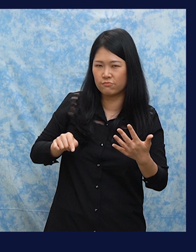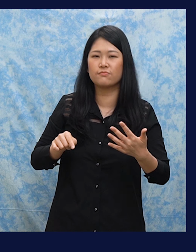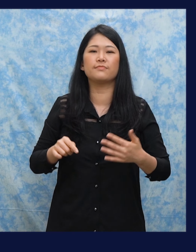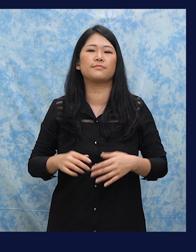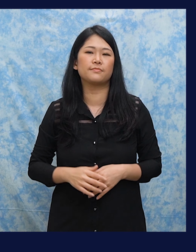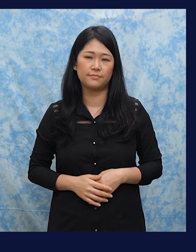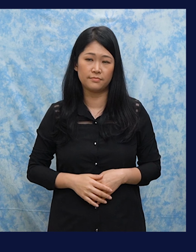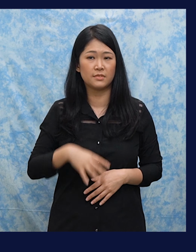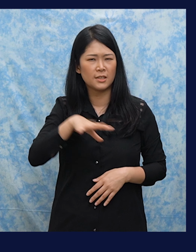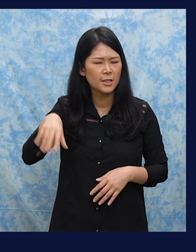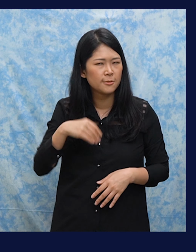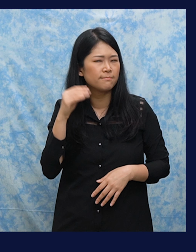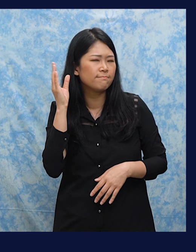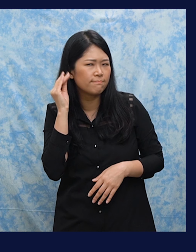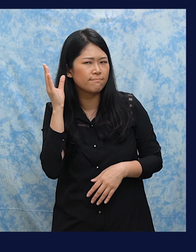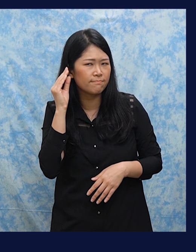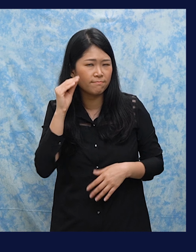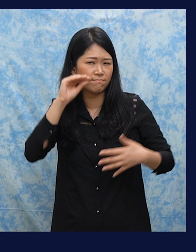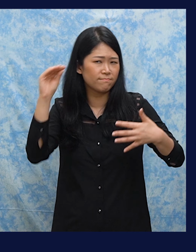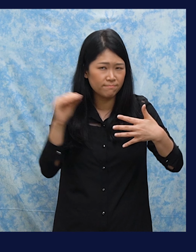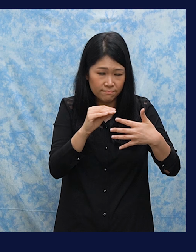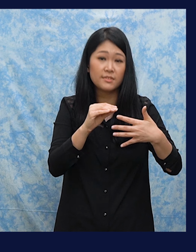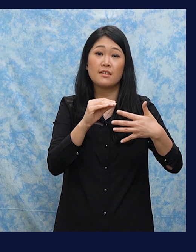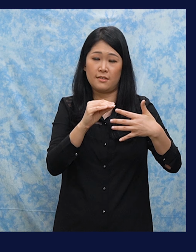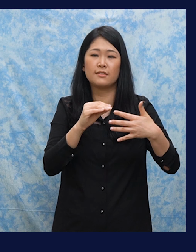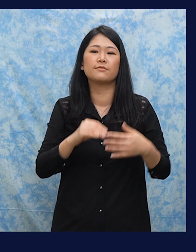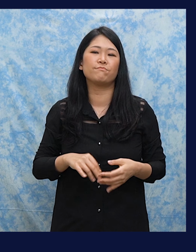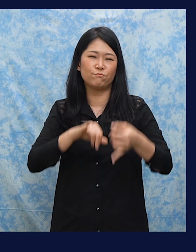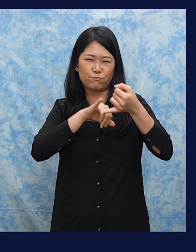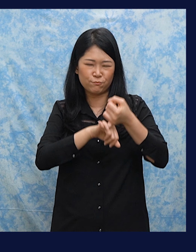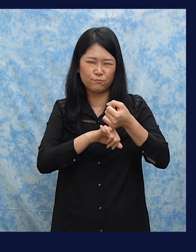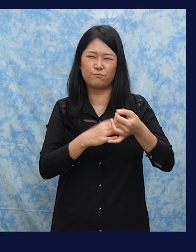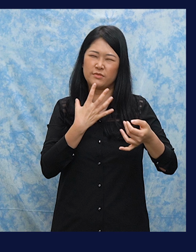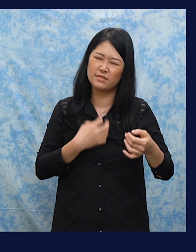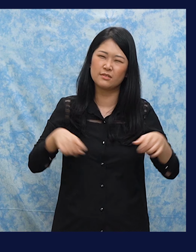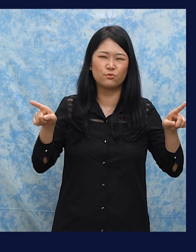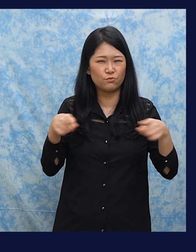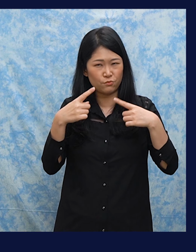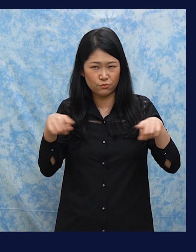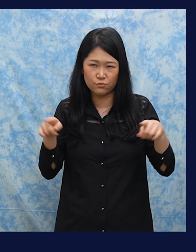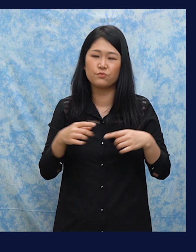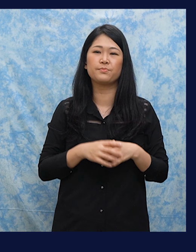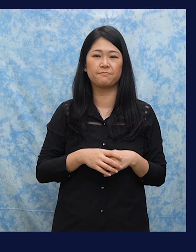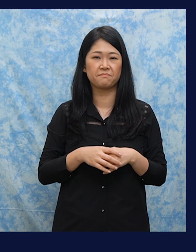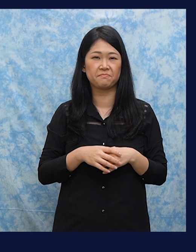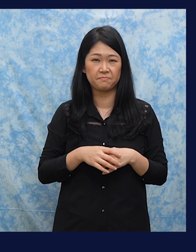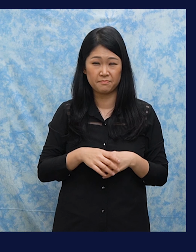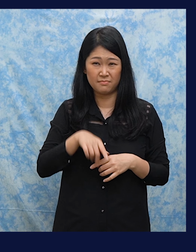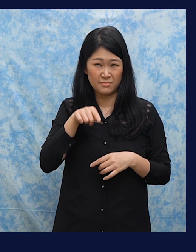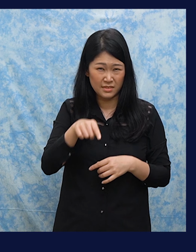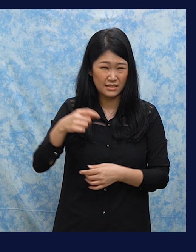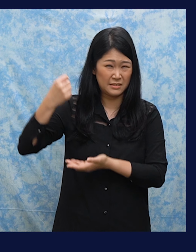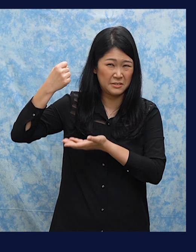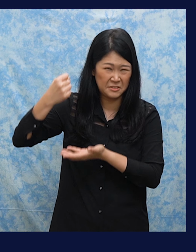节。不如我们又听下当中的一个片段，来自圣约翰受难曲。